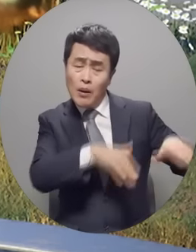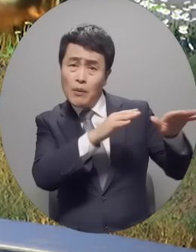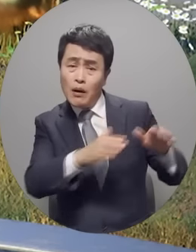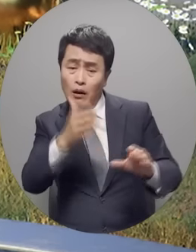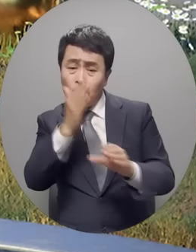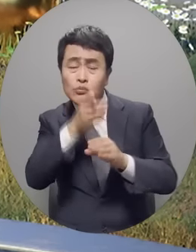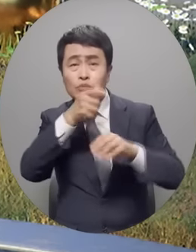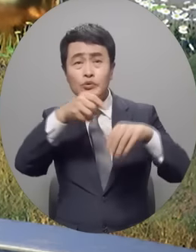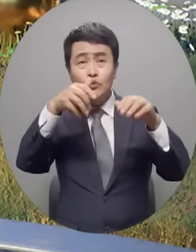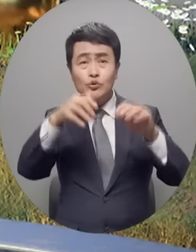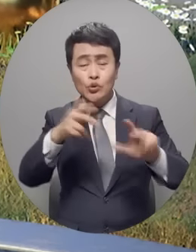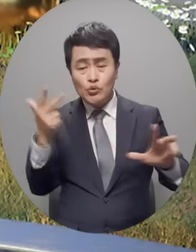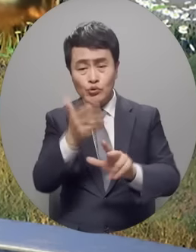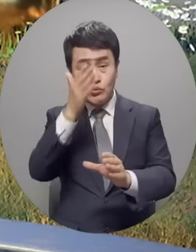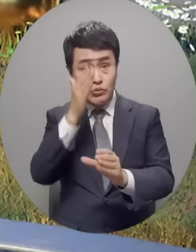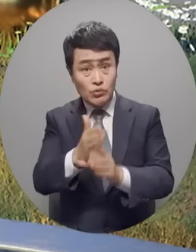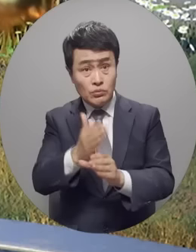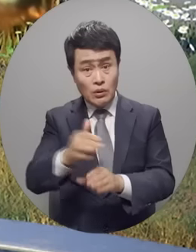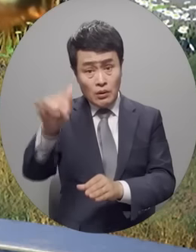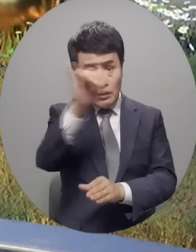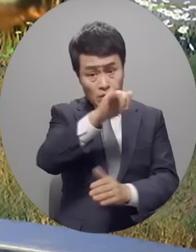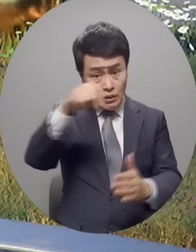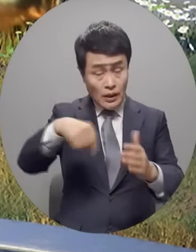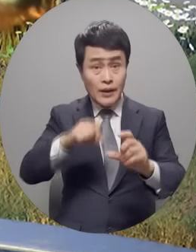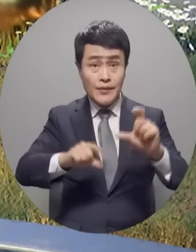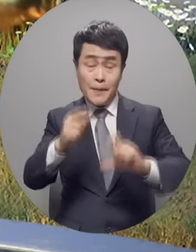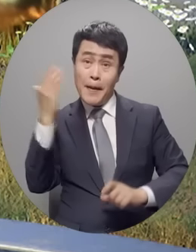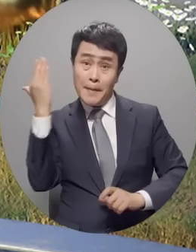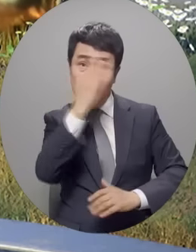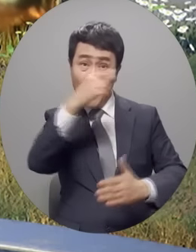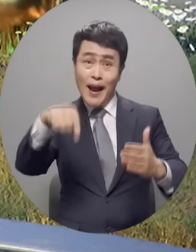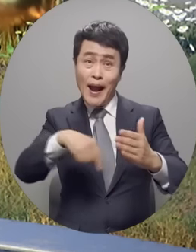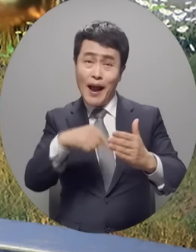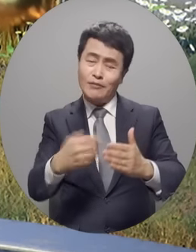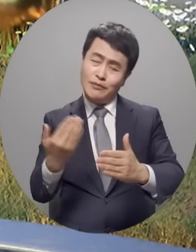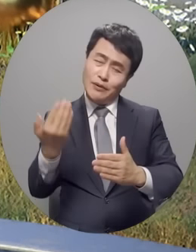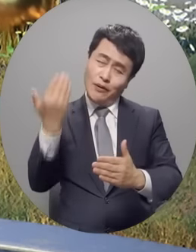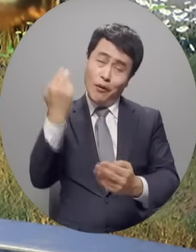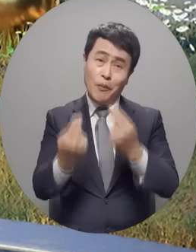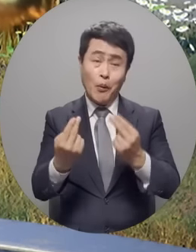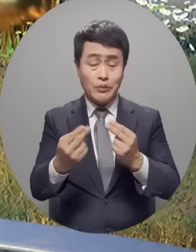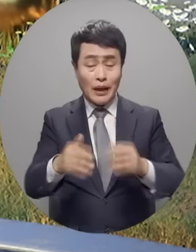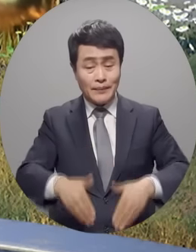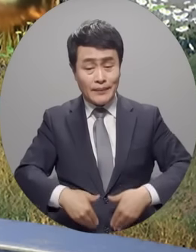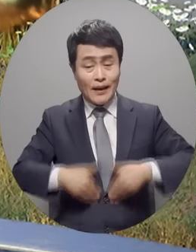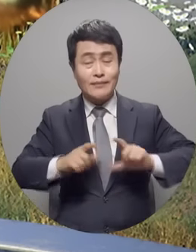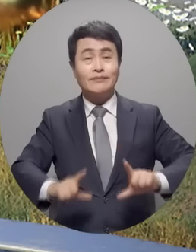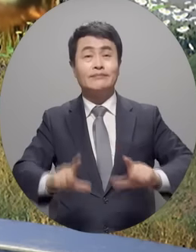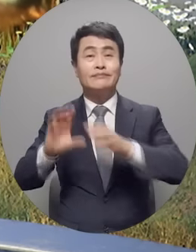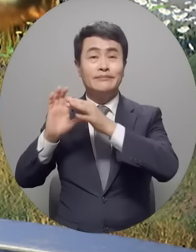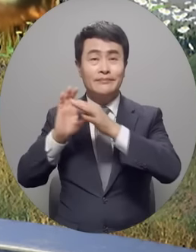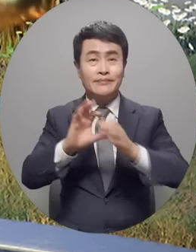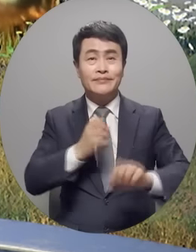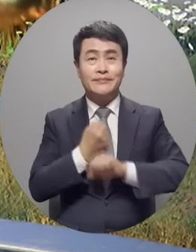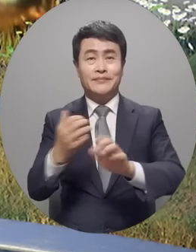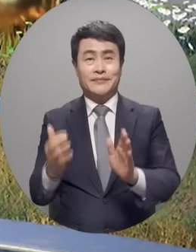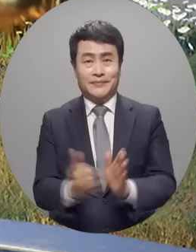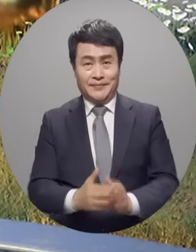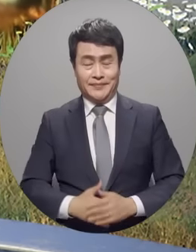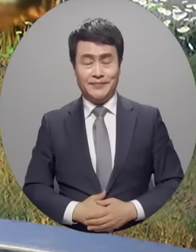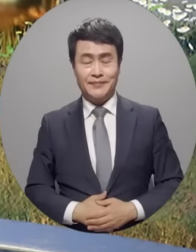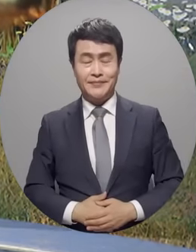이어지겠고요. 주 중반부터는 전국 내륙하는 대체로 맑은 가운데 예년보다 약간 온화한 날씨가 이어지겠습니다. 날씨였습니다.